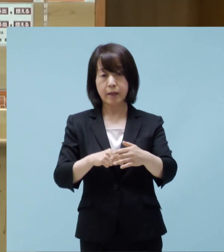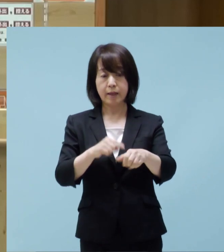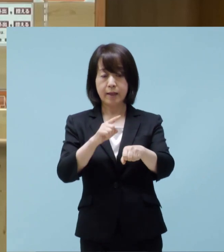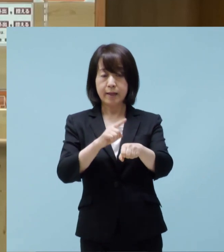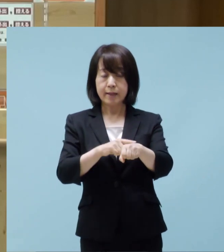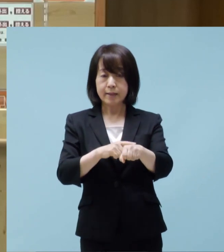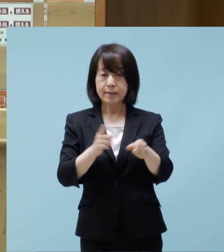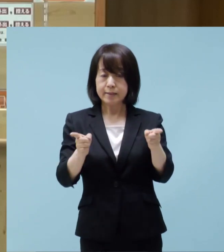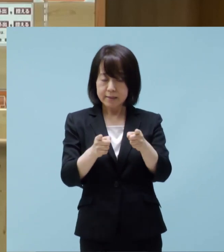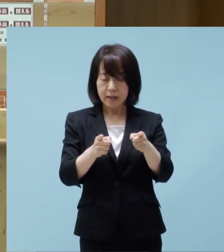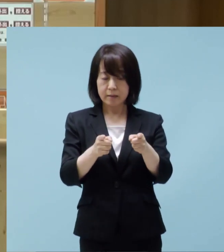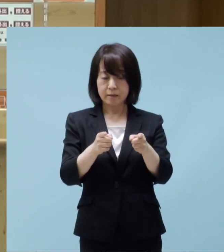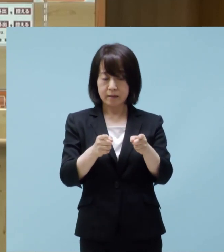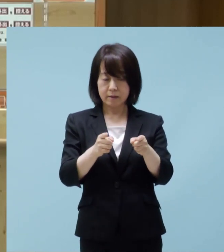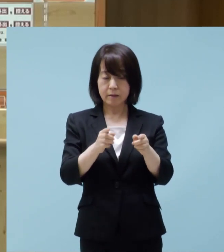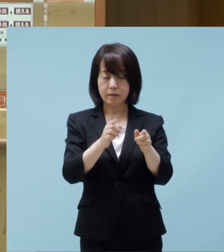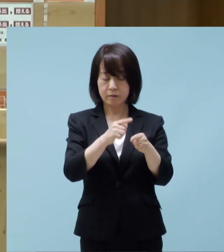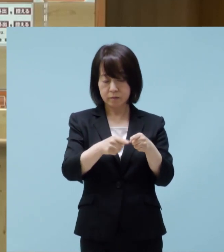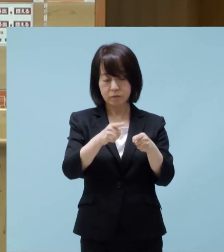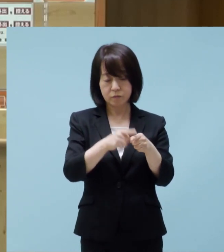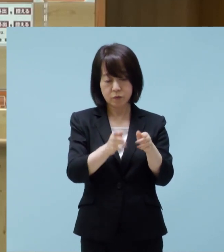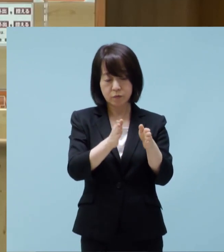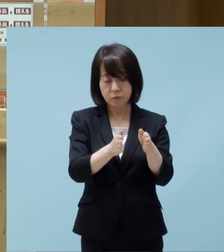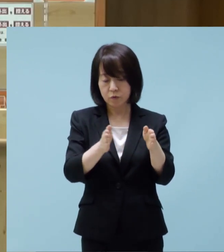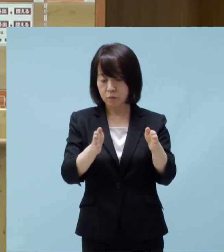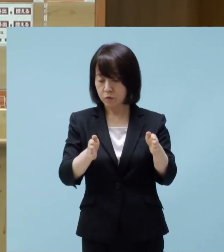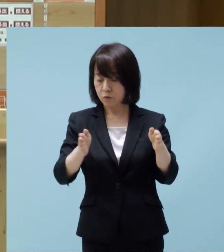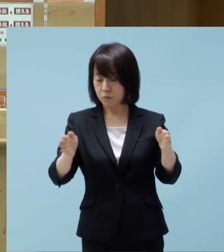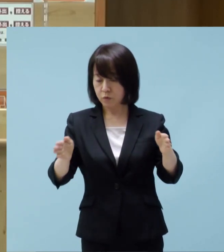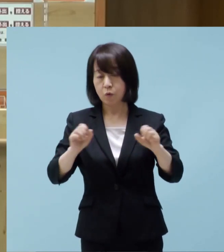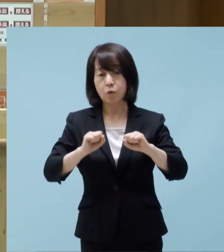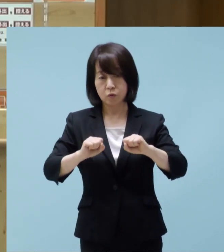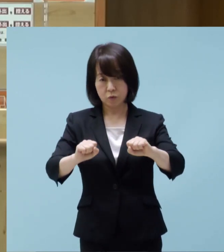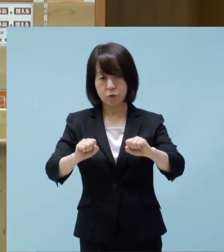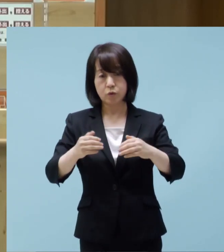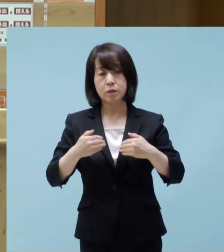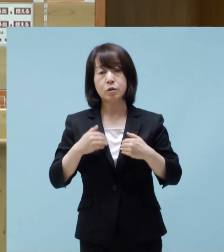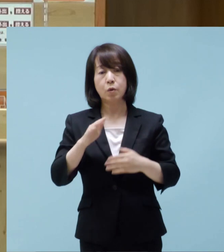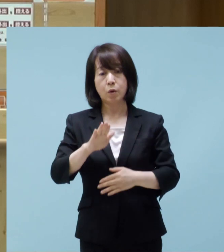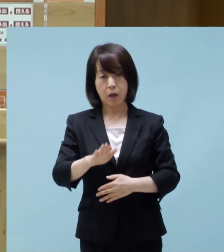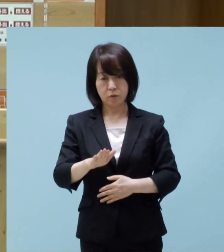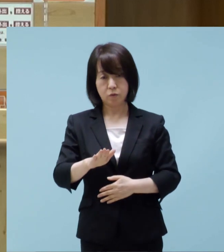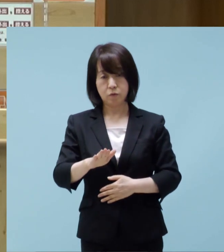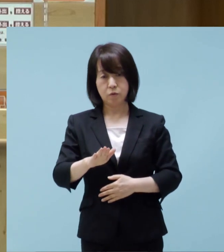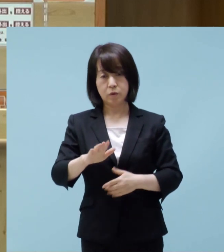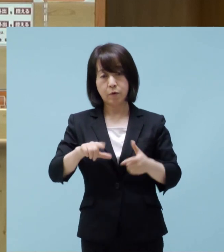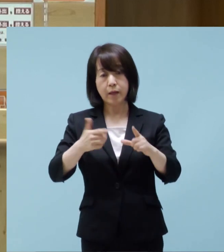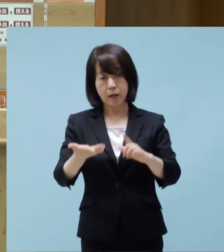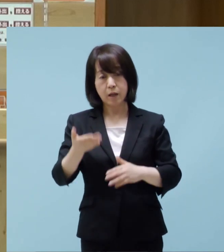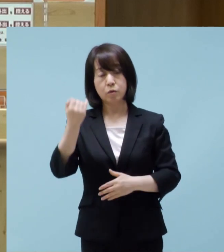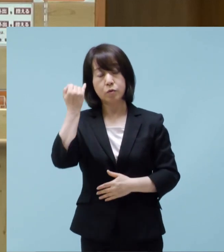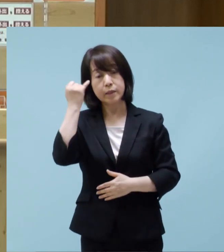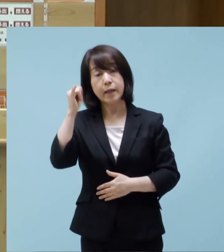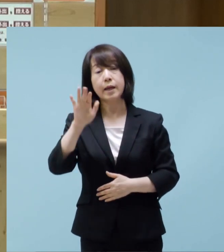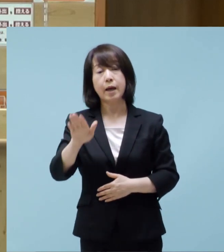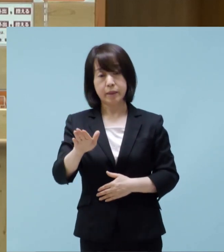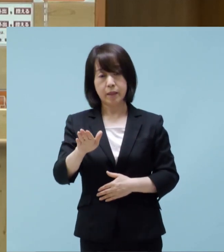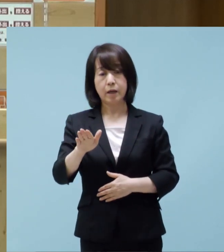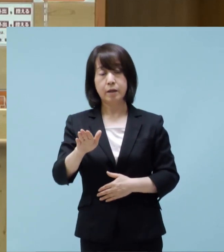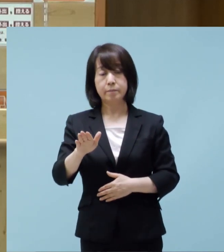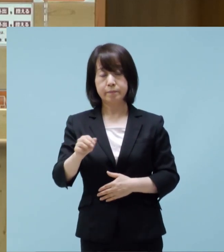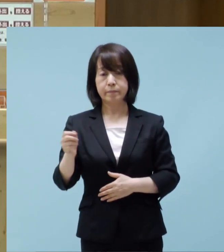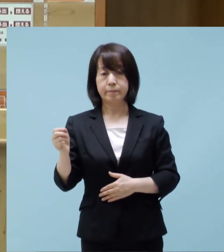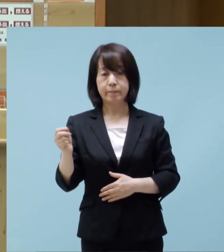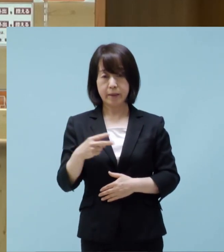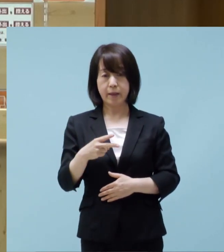で、行っていくことが必要ではないかというご意見もございましたし、また札